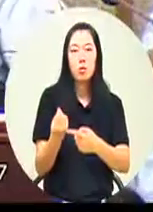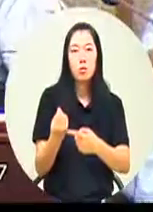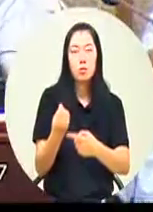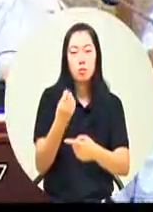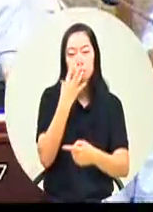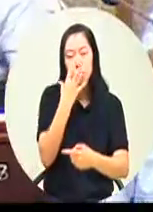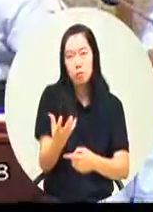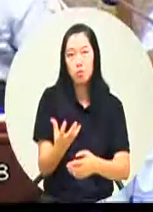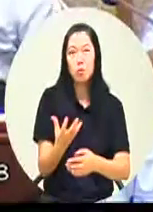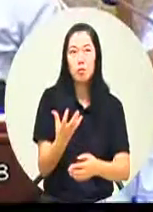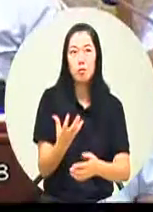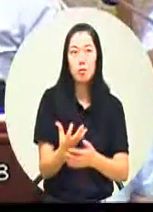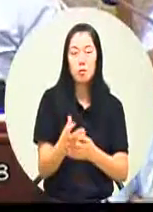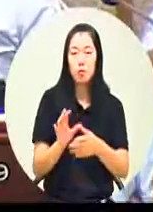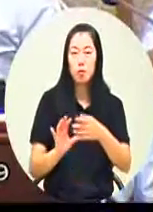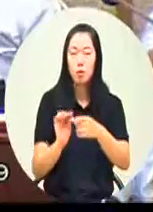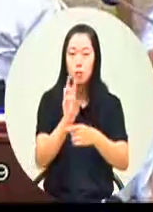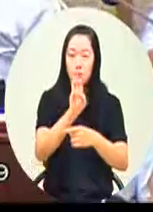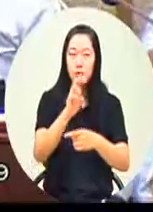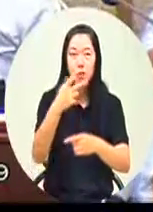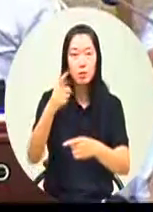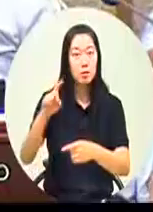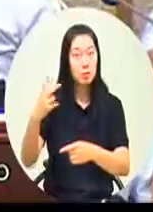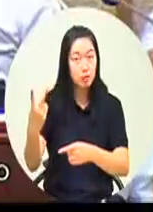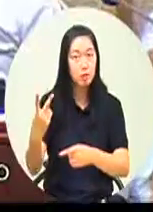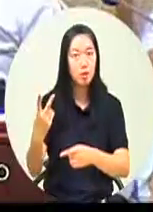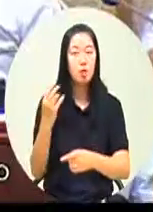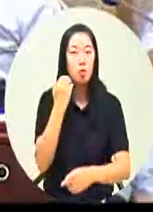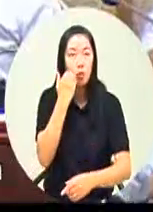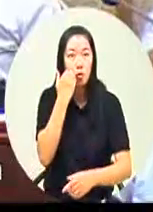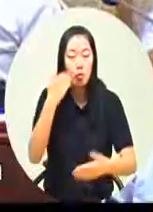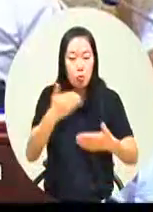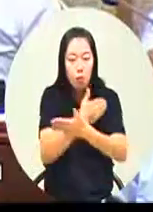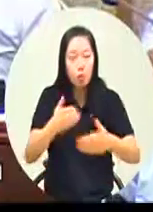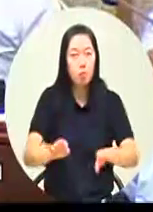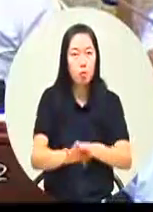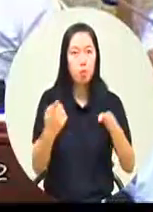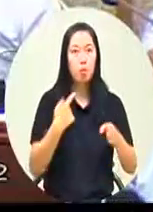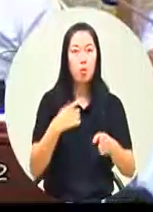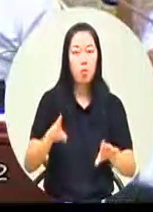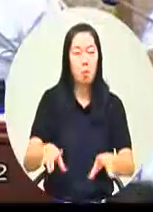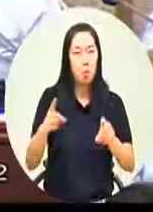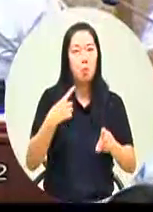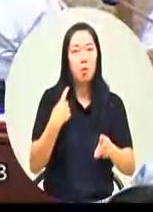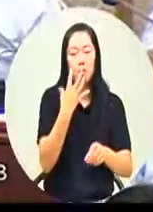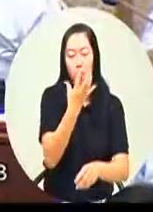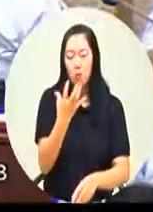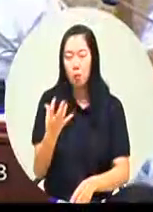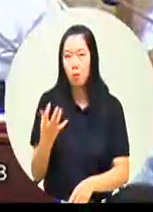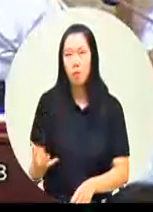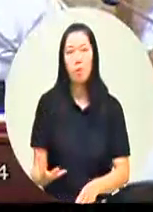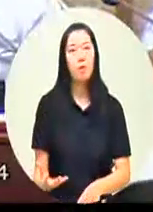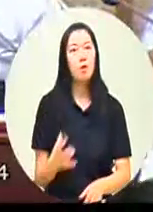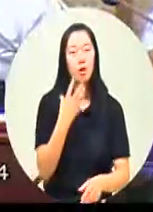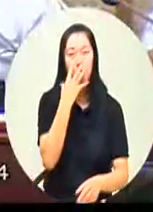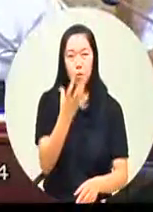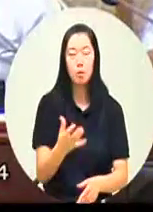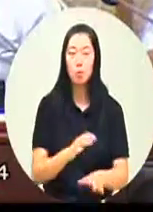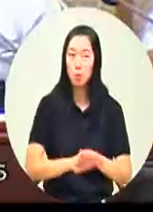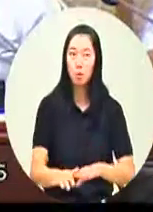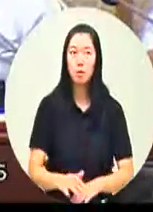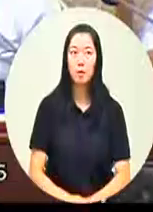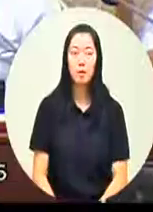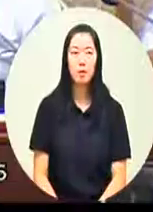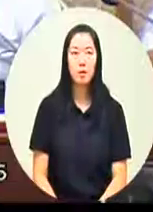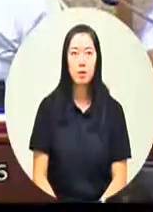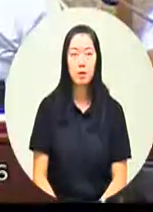37.2%，就是讲吼、哦，咱若营运一个造的时候，咱就一开始就一直了了到尾。啊，所以这一个负的37.2%